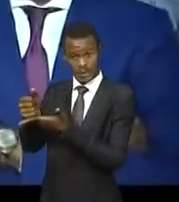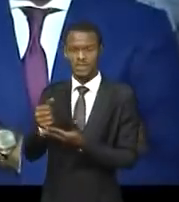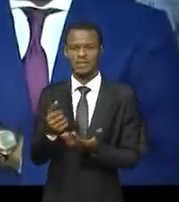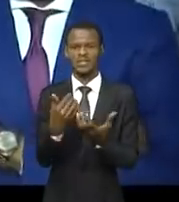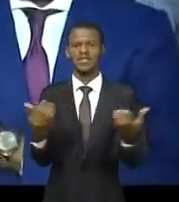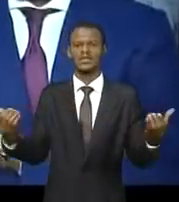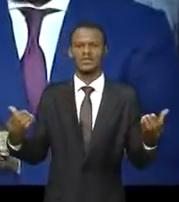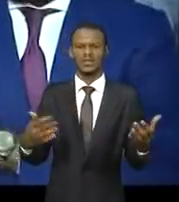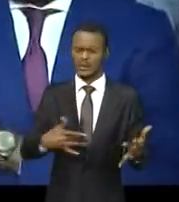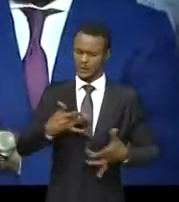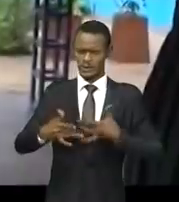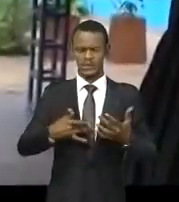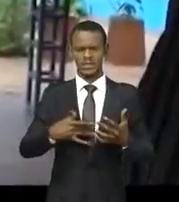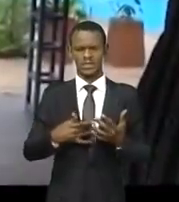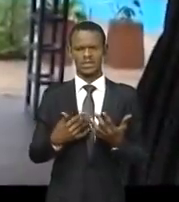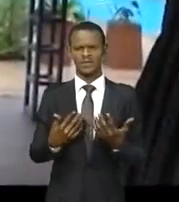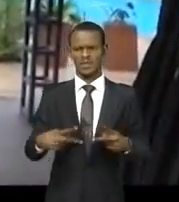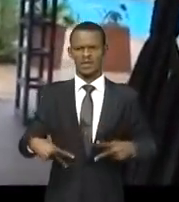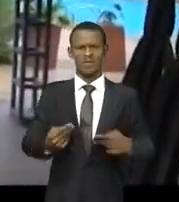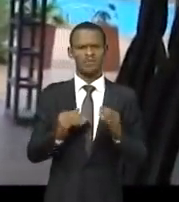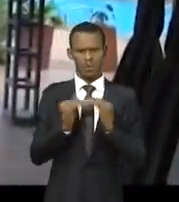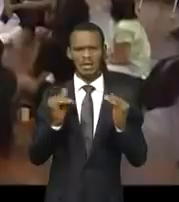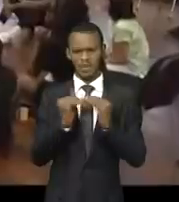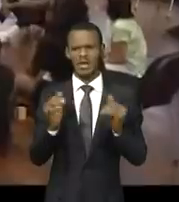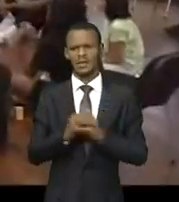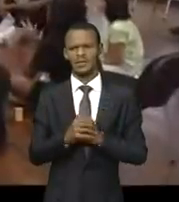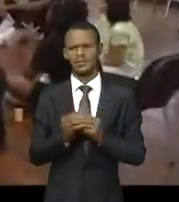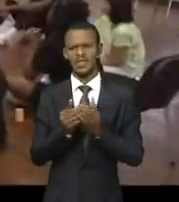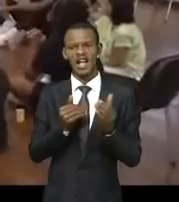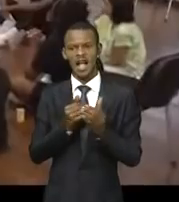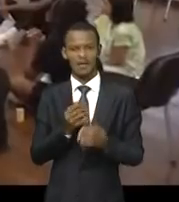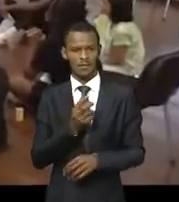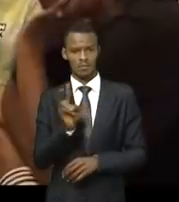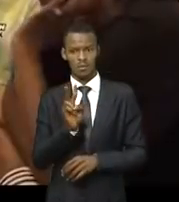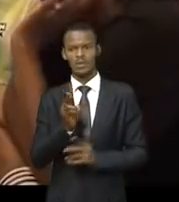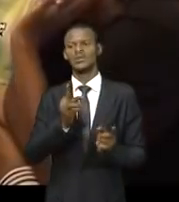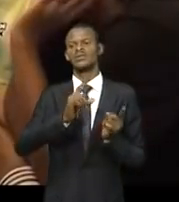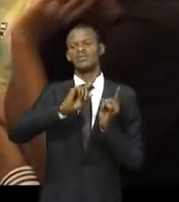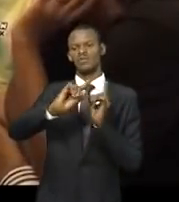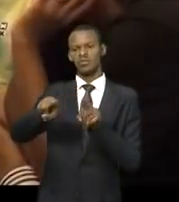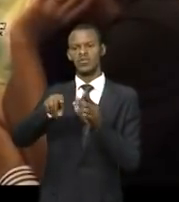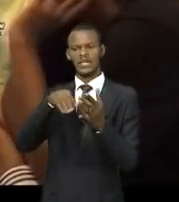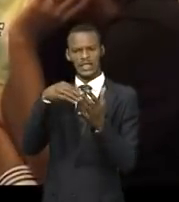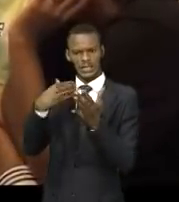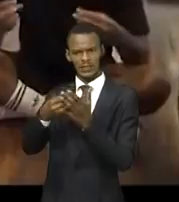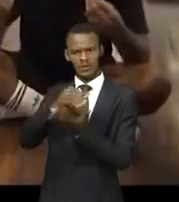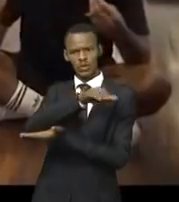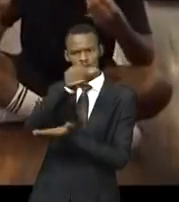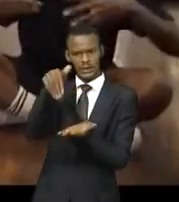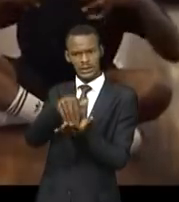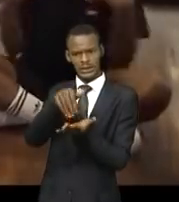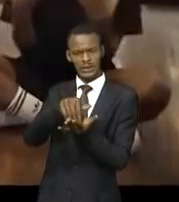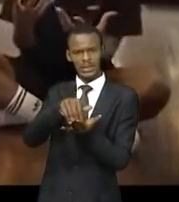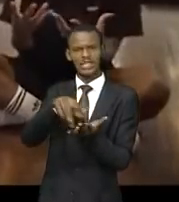sentir chez eux et ne manquent de rien. Bien avant cela, sur invitation de Jenny Bosengo, Patrick Katengo a visité les centres des